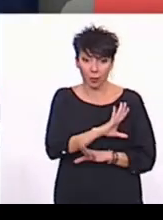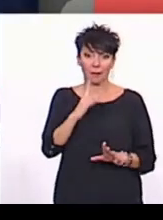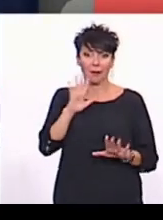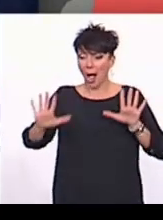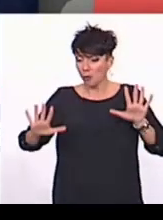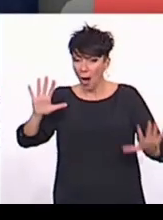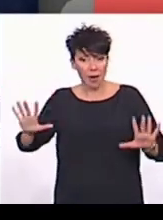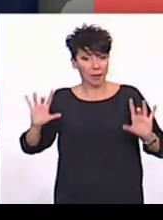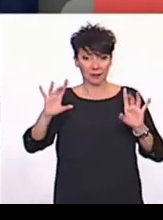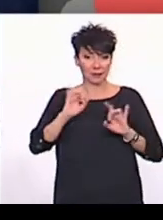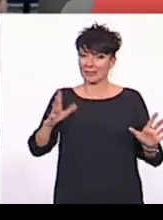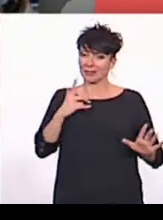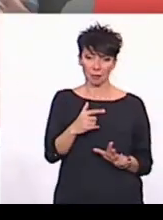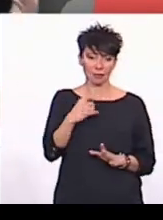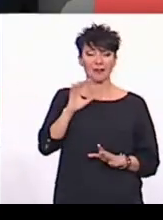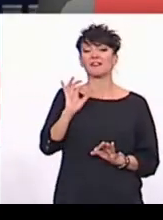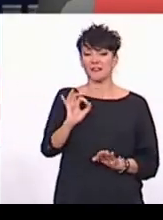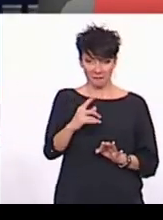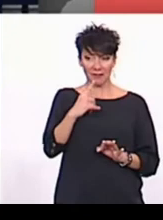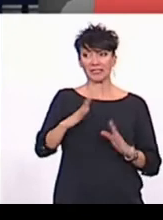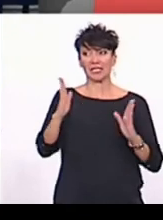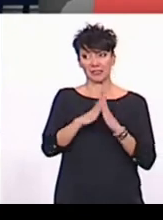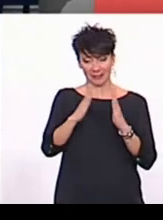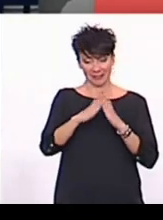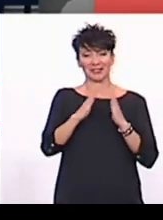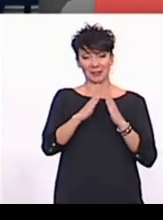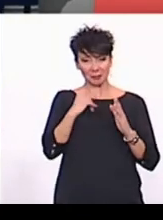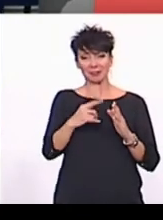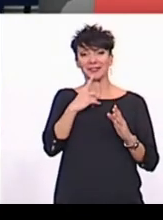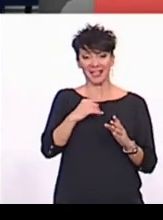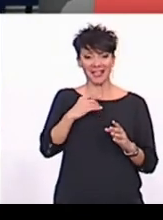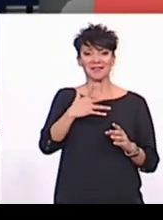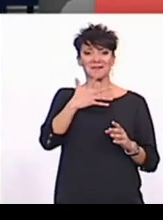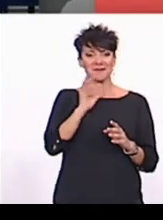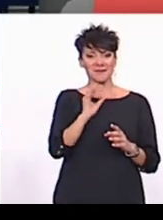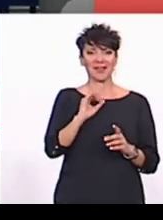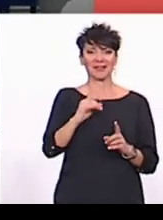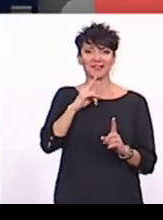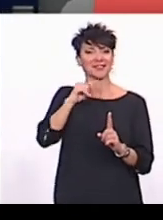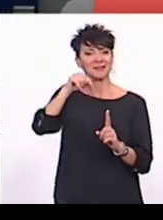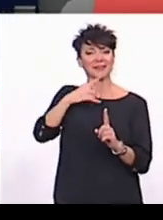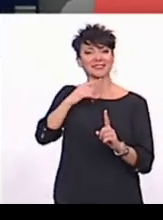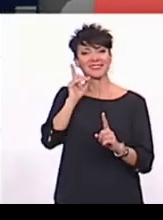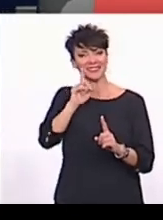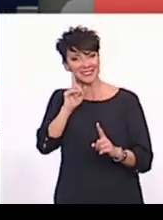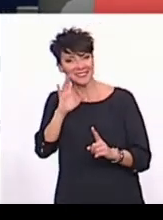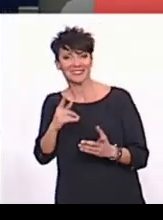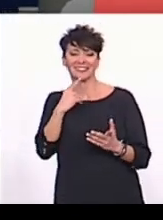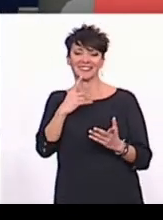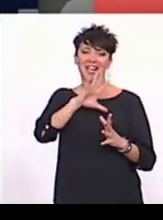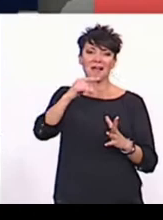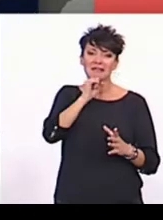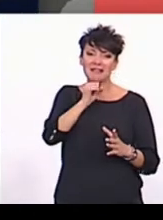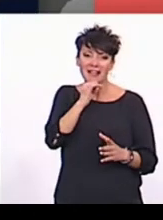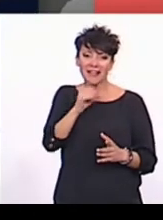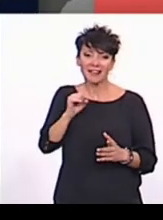κουμπίσουν τίποτα άλλο. Στο σπίτι, αν περιμένουν παιδιά, αν περιμένουν γονείς, αν περιμένει σύζυγος, αν περιμένουν εγγόνια όπως